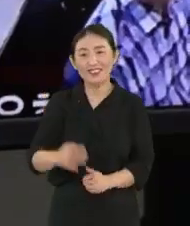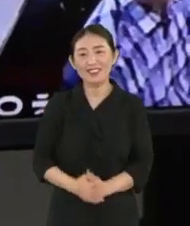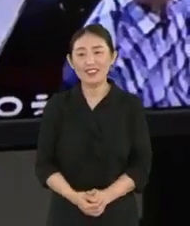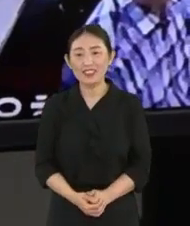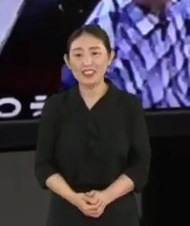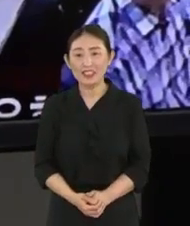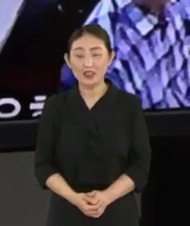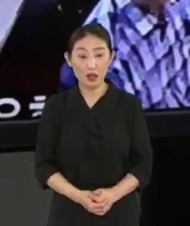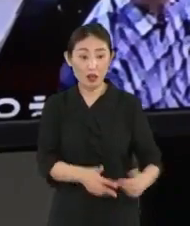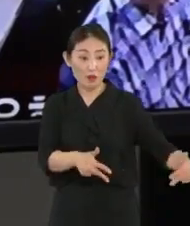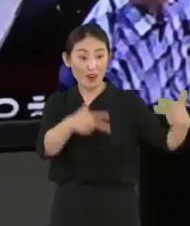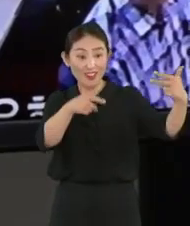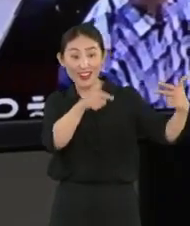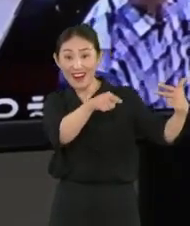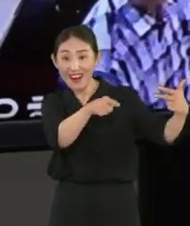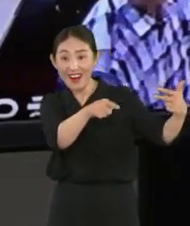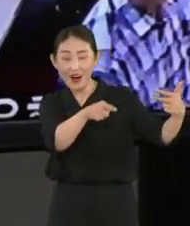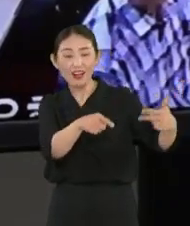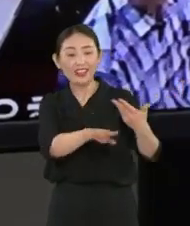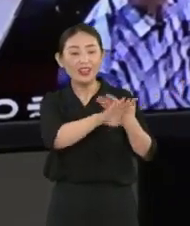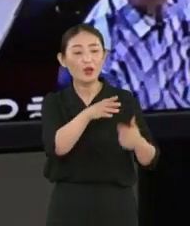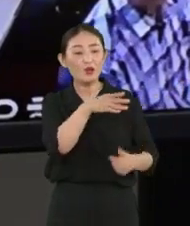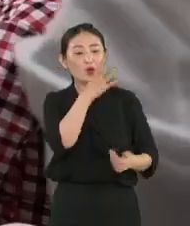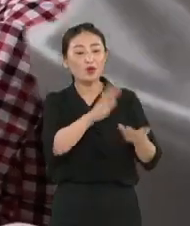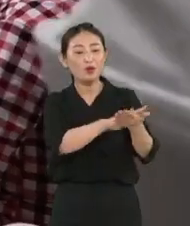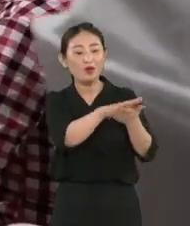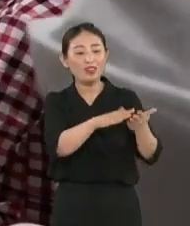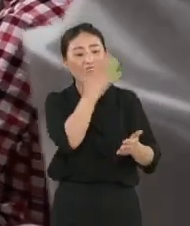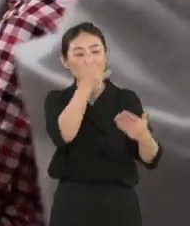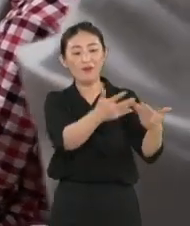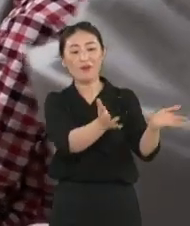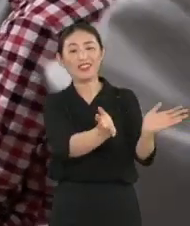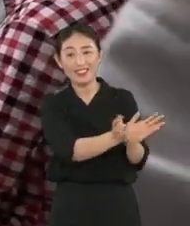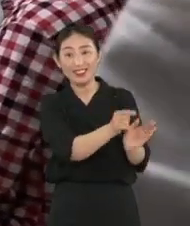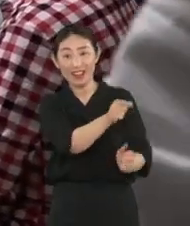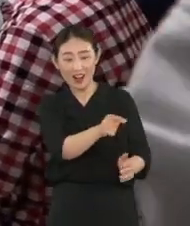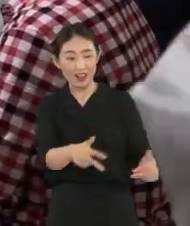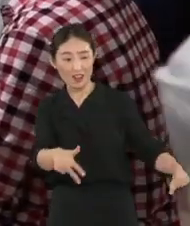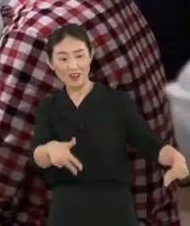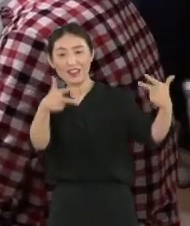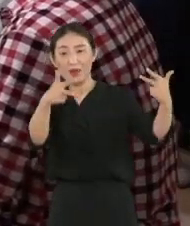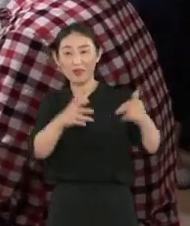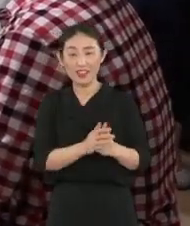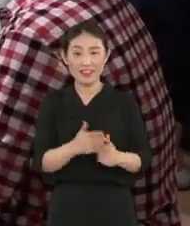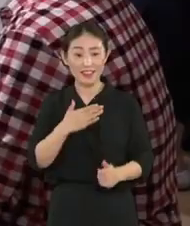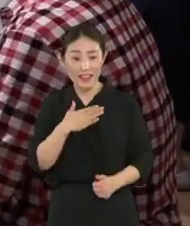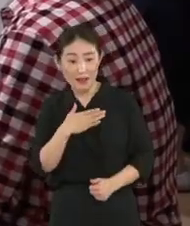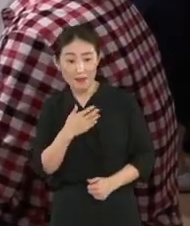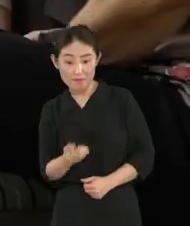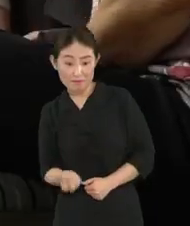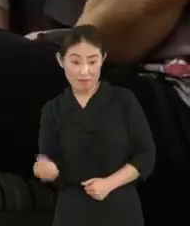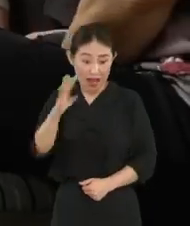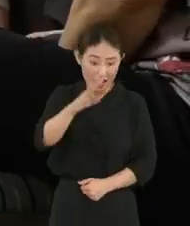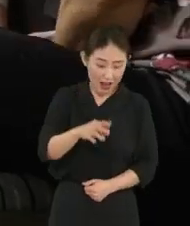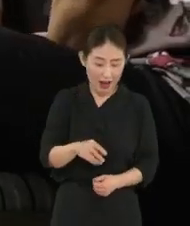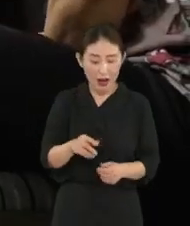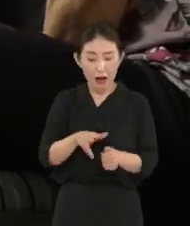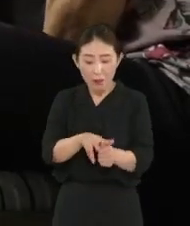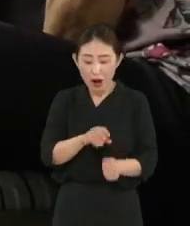상대는 모니터 넘어 있는 또다른 경로당 할머니들 화상으로 응결된 어르신들은 자신의 말을 어떻게 움직일지